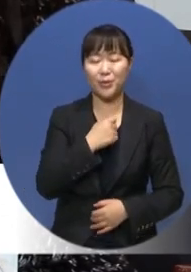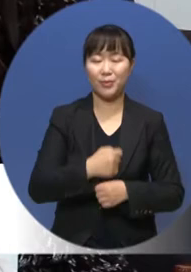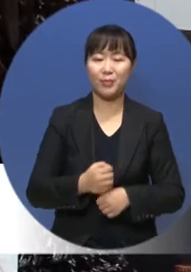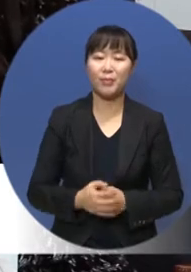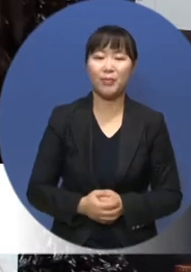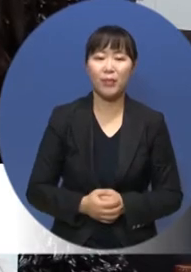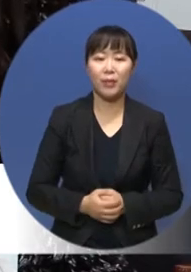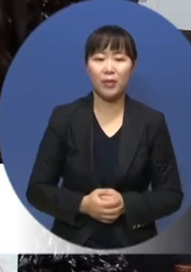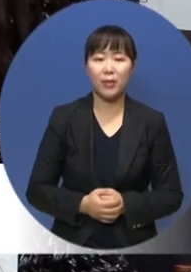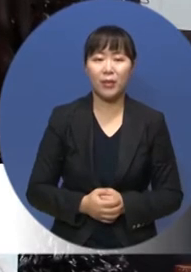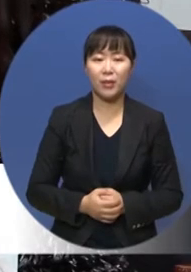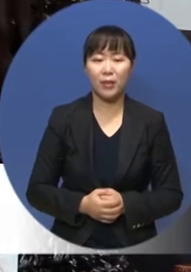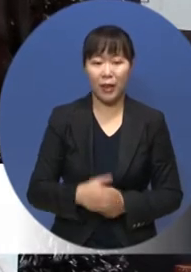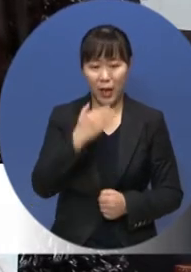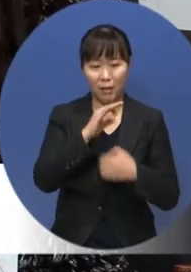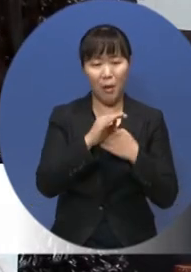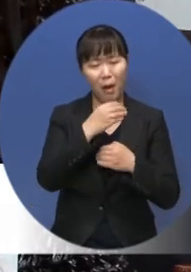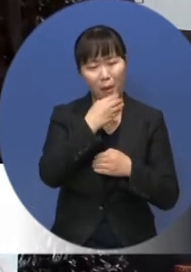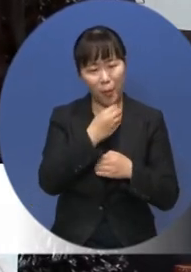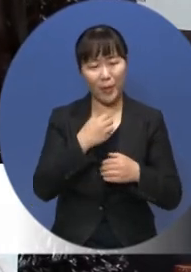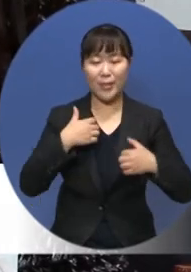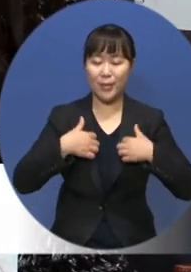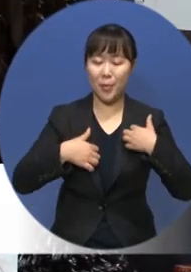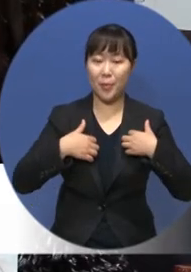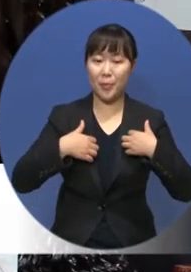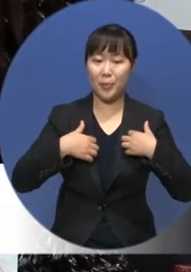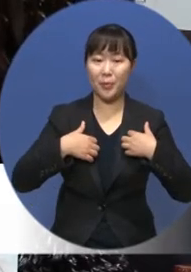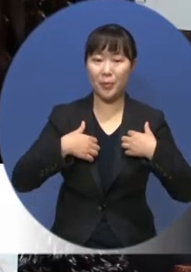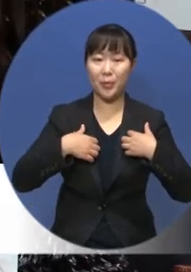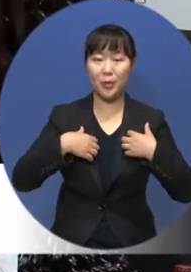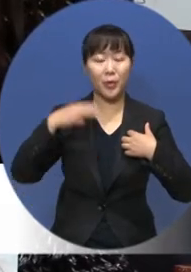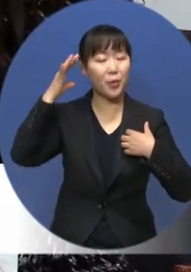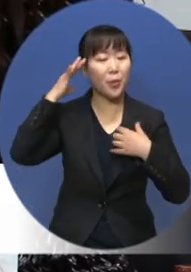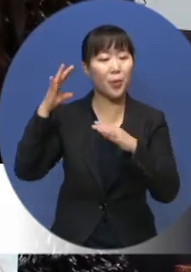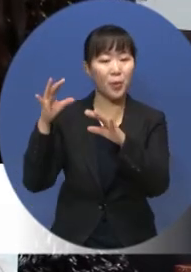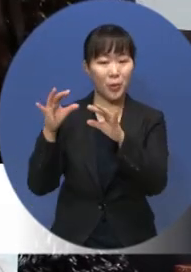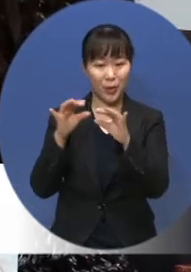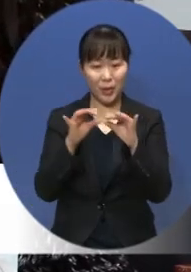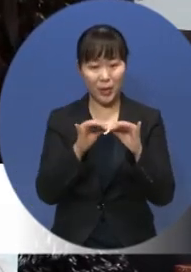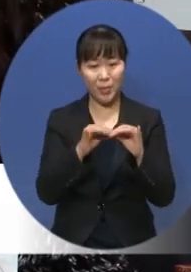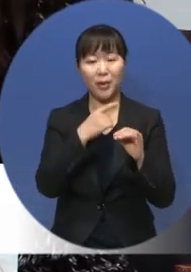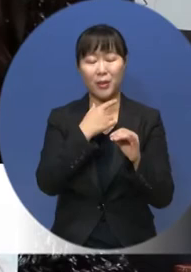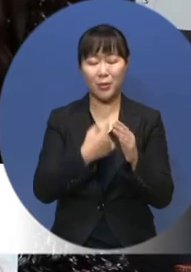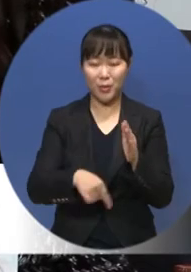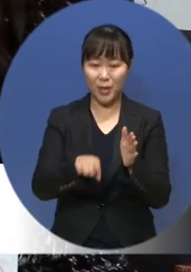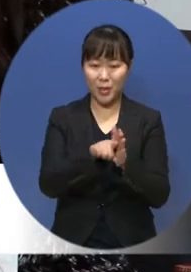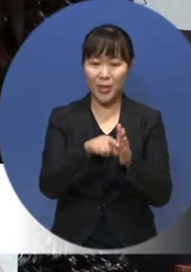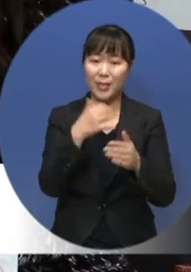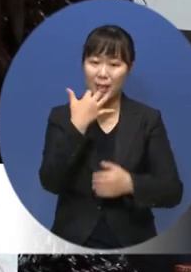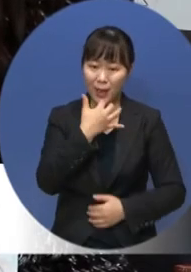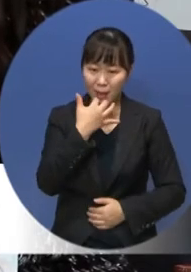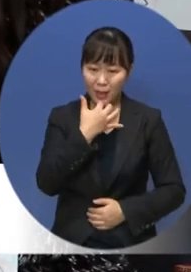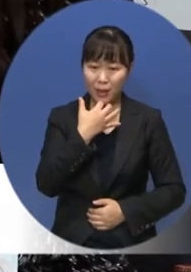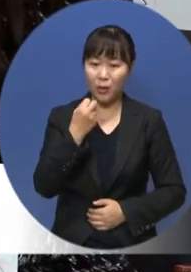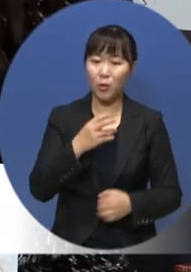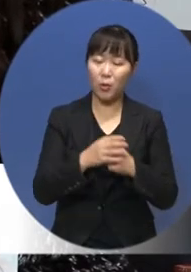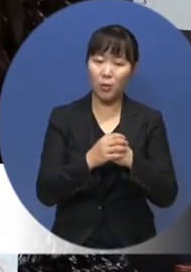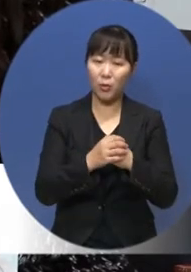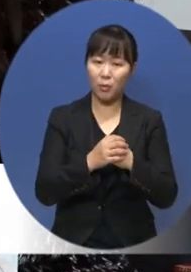했고요. 기왕이면 행복하고 즐겁게 그렇게 공감하실 수 있도록 컬러나